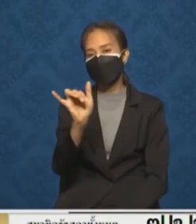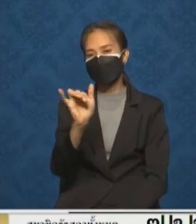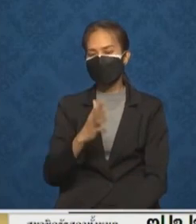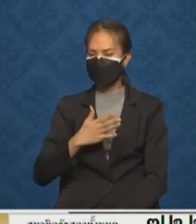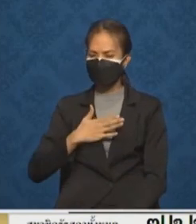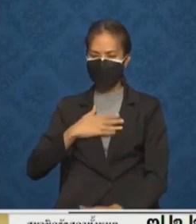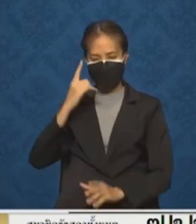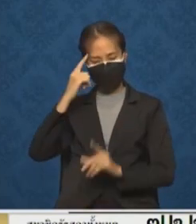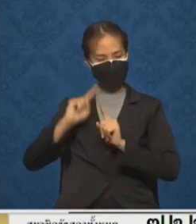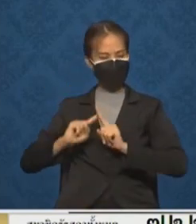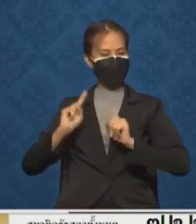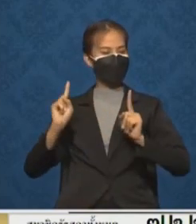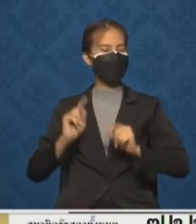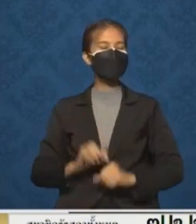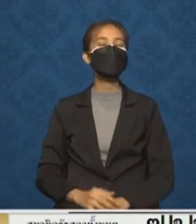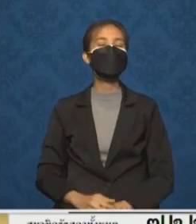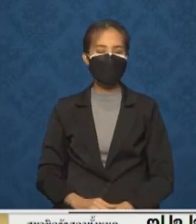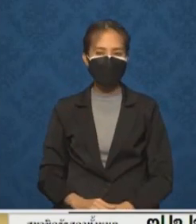ช่นนั้นครับ